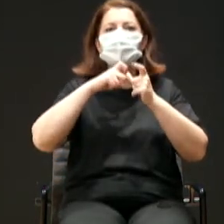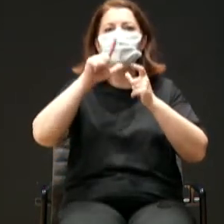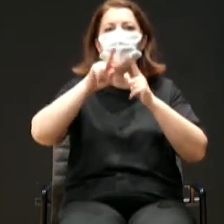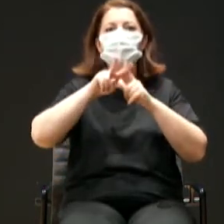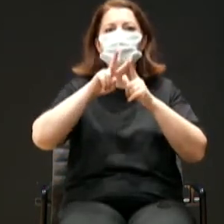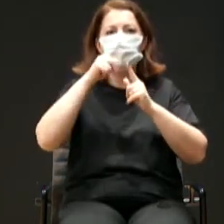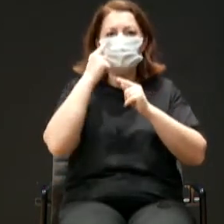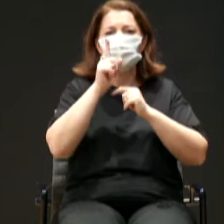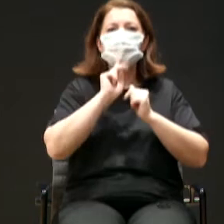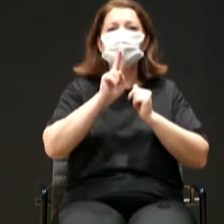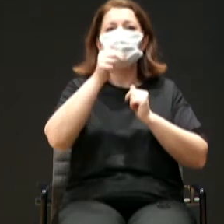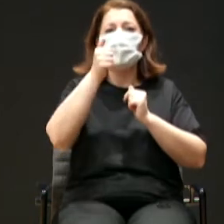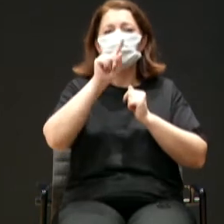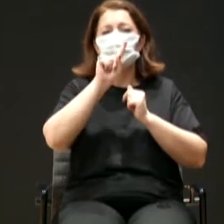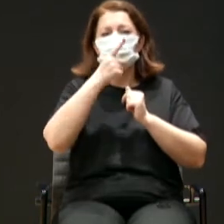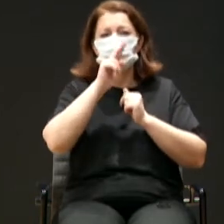176.727 lira maaş alıyor.